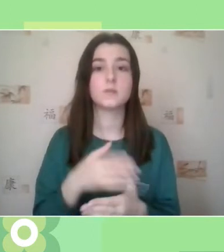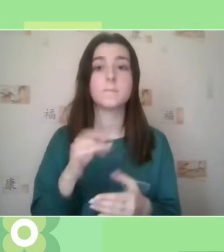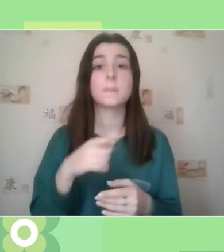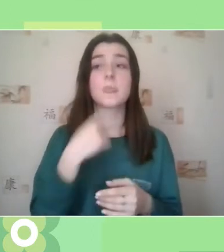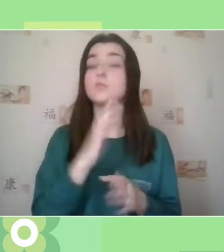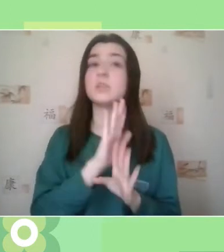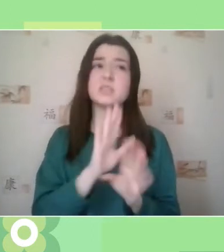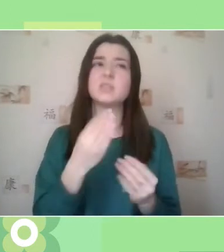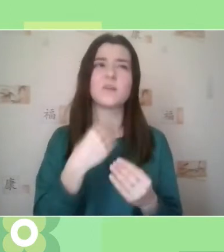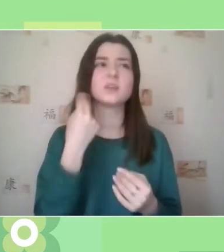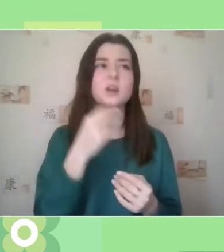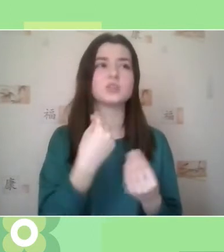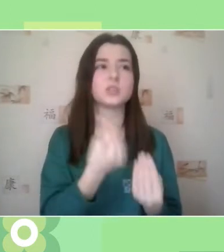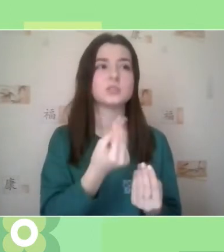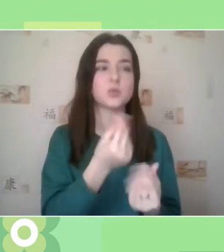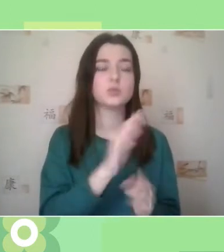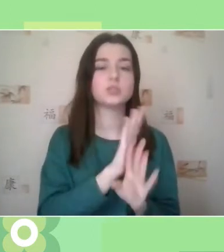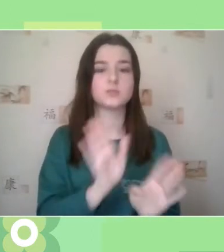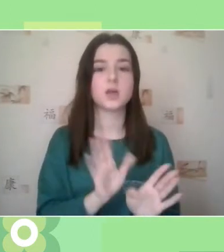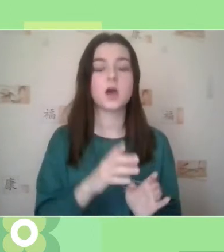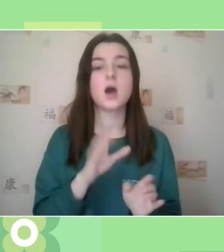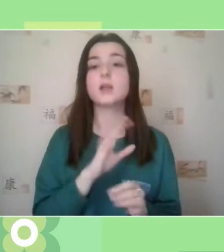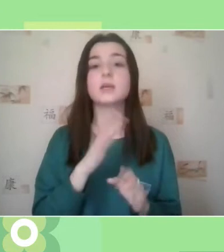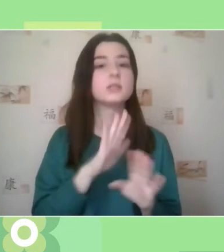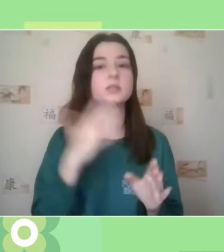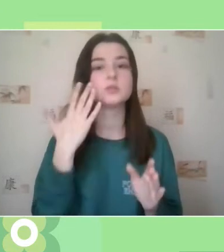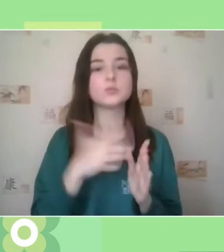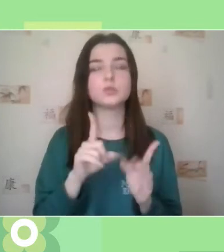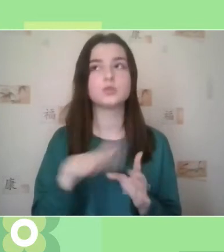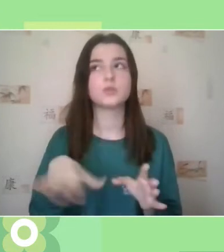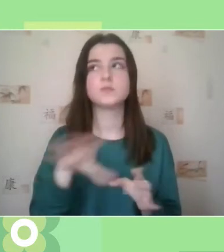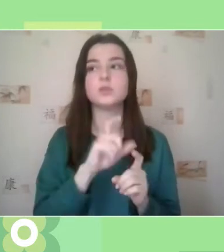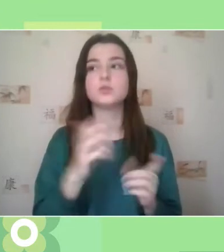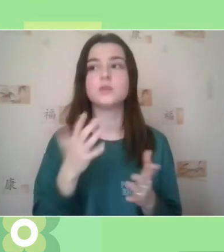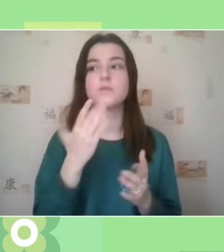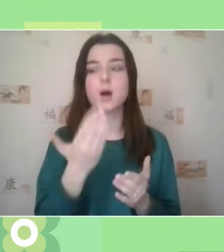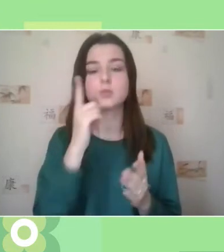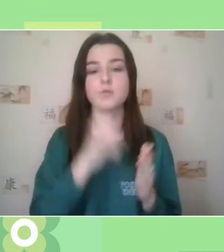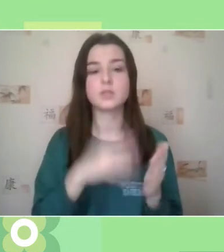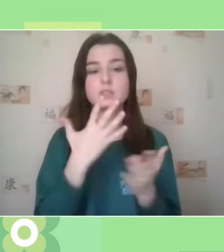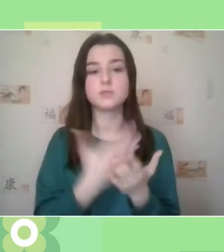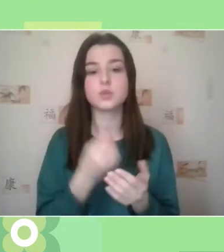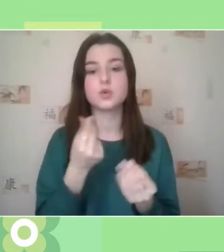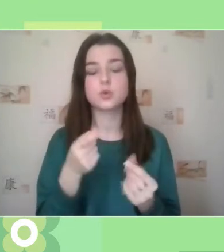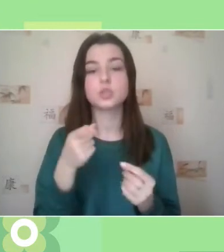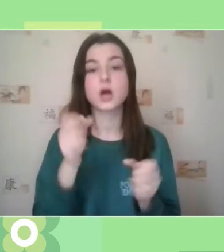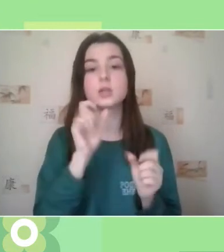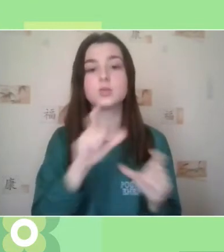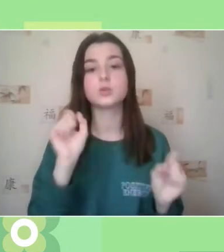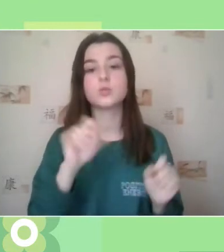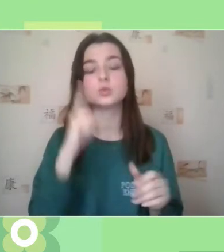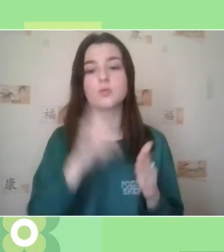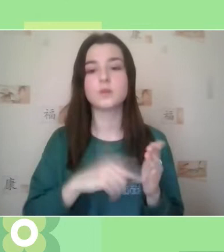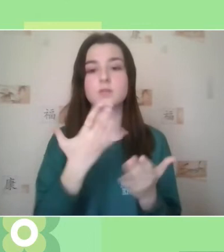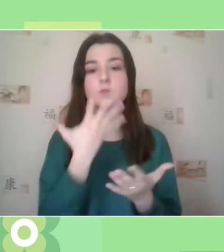і ок. Але пам'ятайте, що люди, не всі люди довірять вам свої гроші, але люди можуть довірити вам свій час, якісь